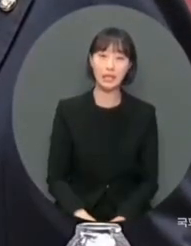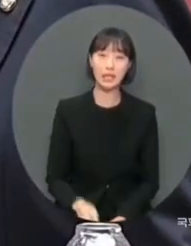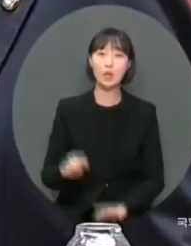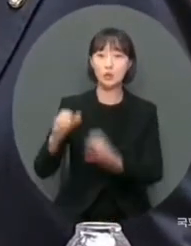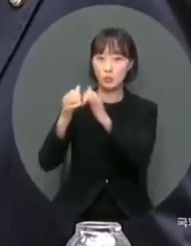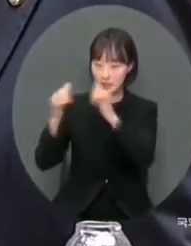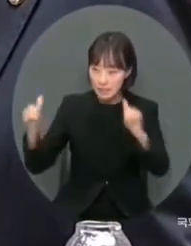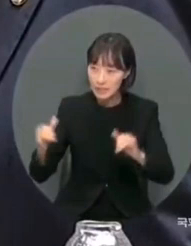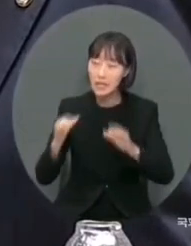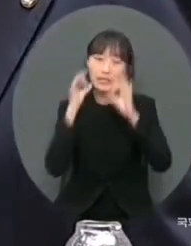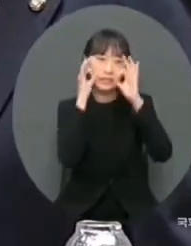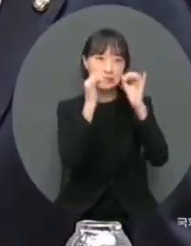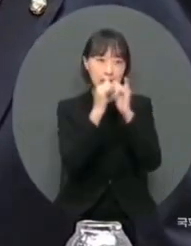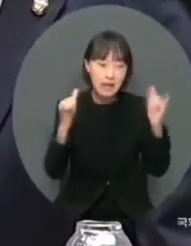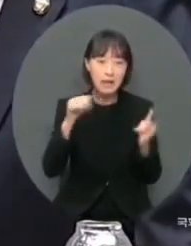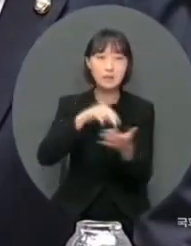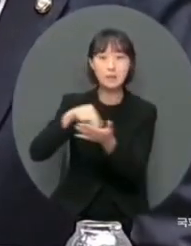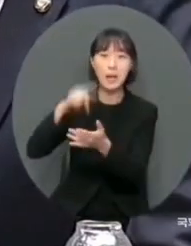판단할 일이죠.